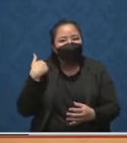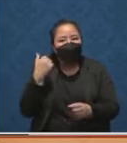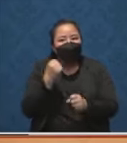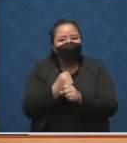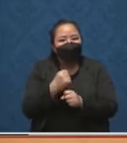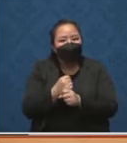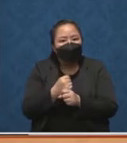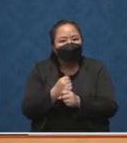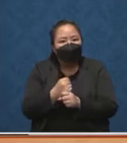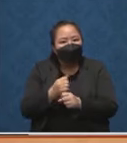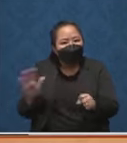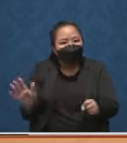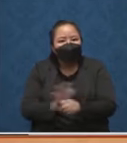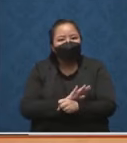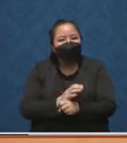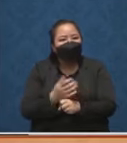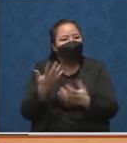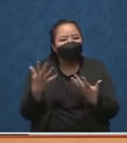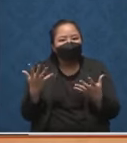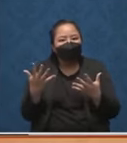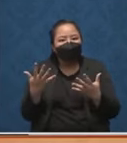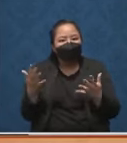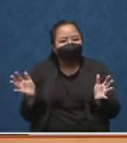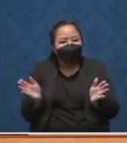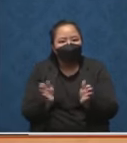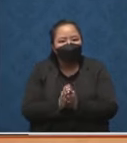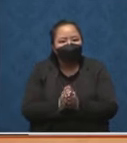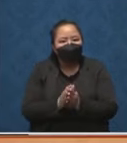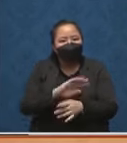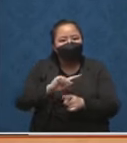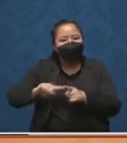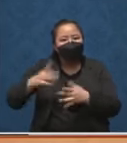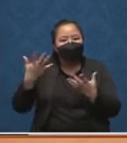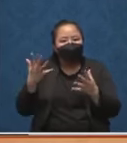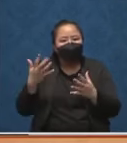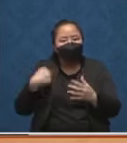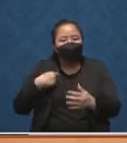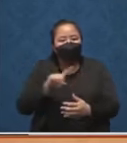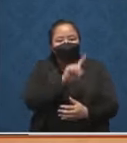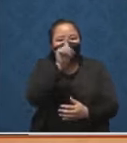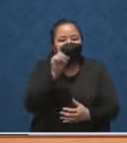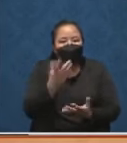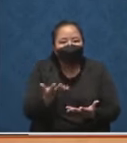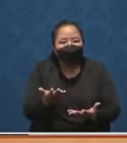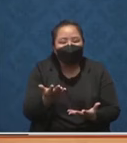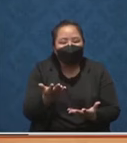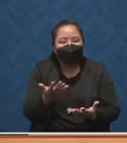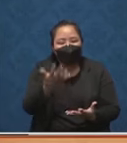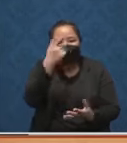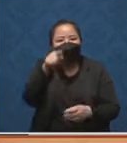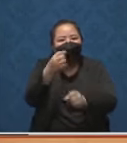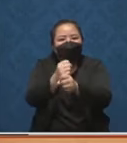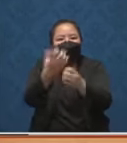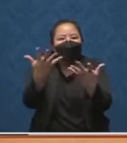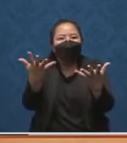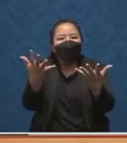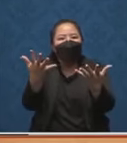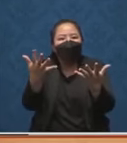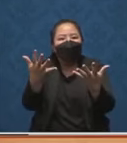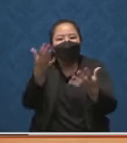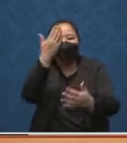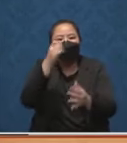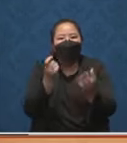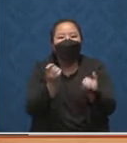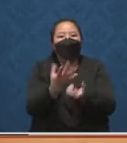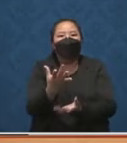ไม่ได้ทำงานอย่างเต็มที่ที่จะป้องกันการควบรวมผูกขาดในครั้งนี้และตั้งข้อสงสัยว่าที่ท่านไม่ทำอะไรเลยเป็นเพ